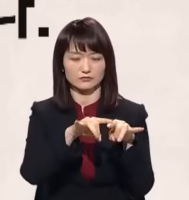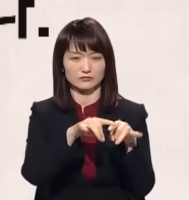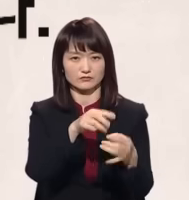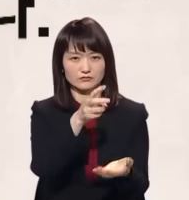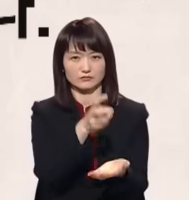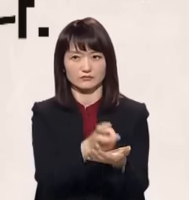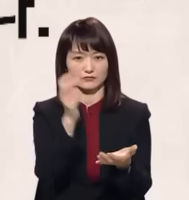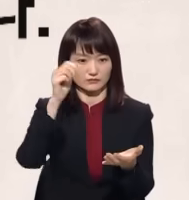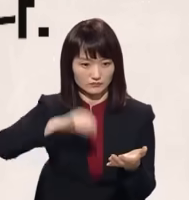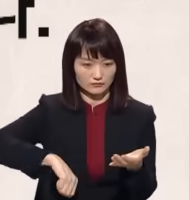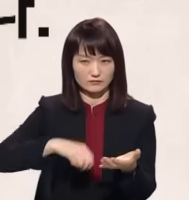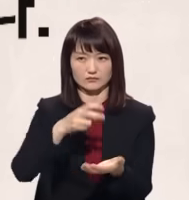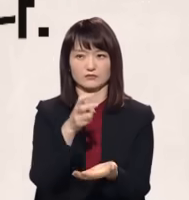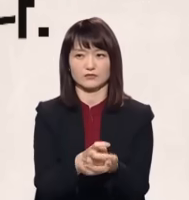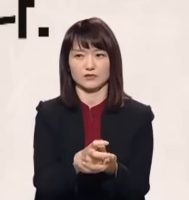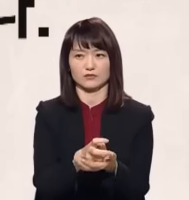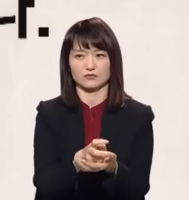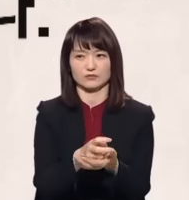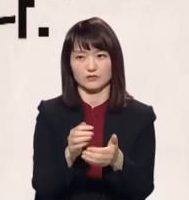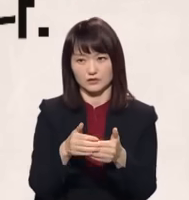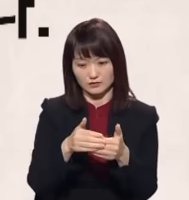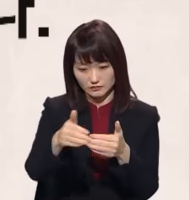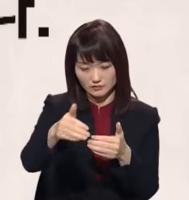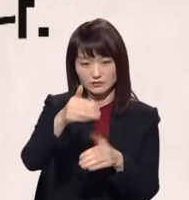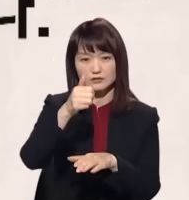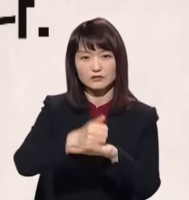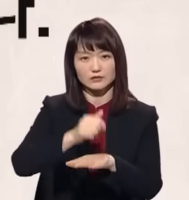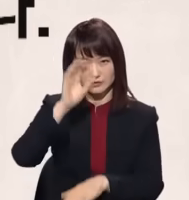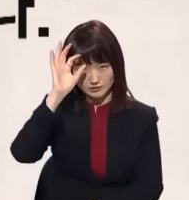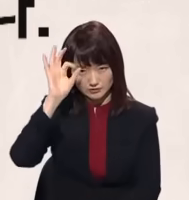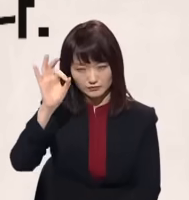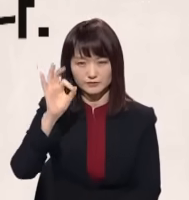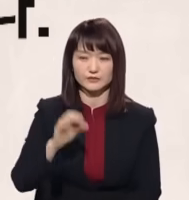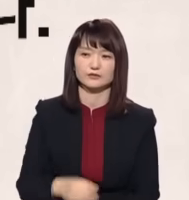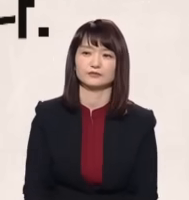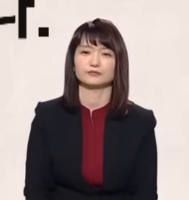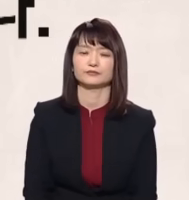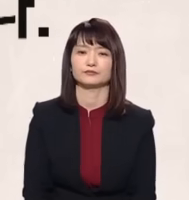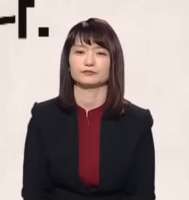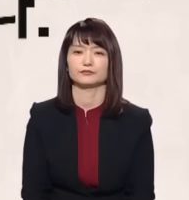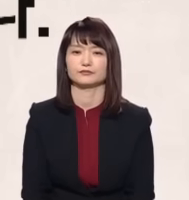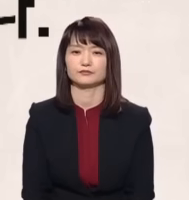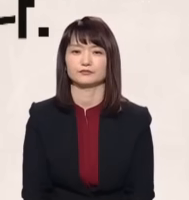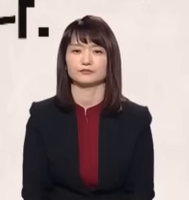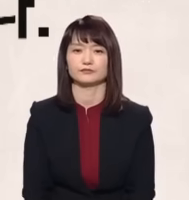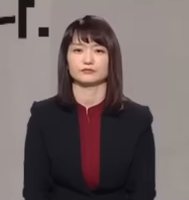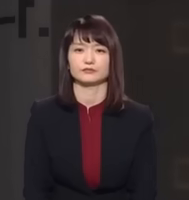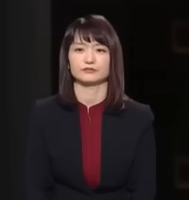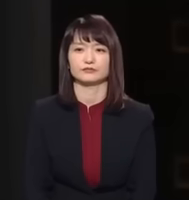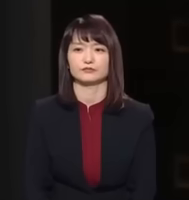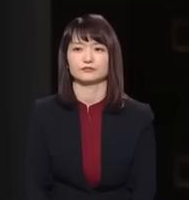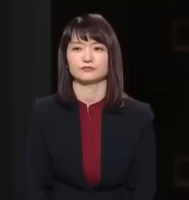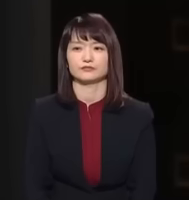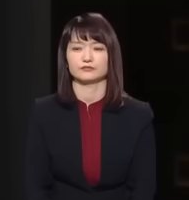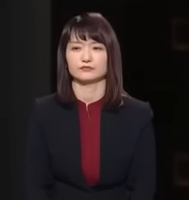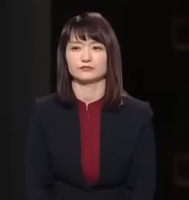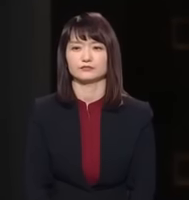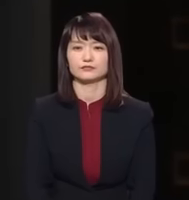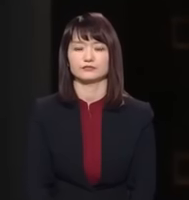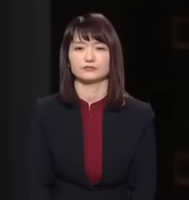있어서 법적 절차 를 밝겠다. 결과를 지켜보길 바란다. 이런 입장만을 밝혔습니다. 양 변호사님,